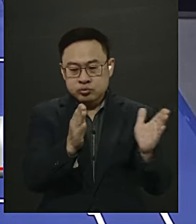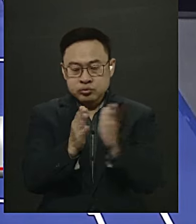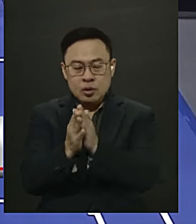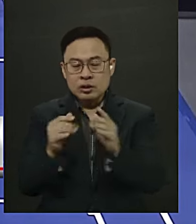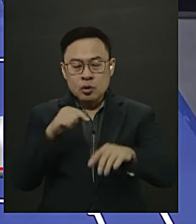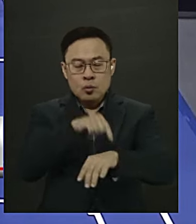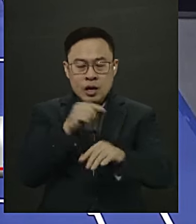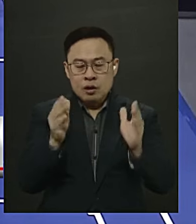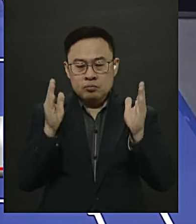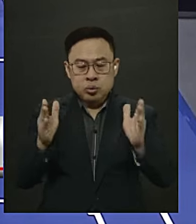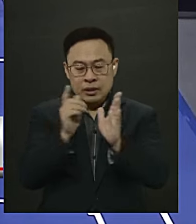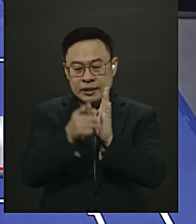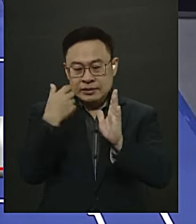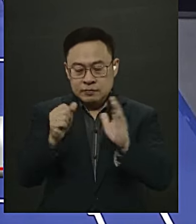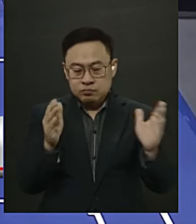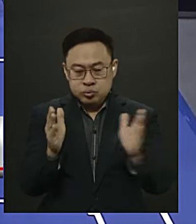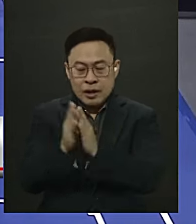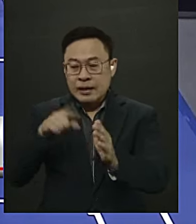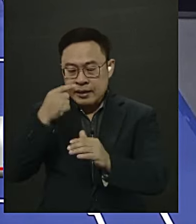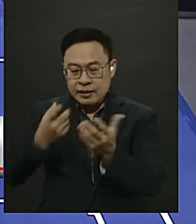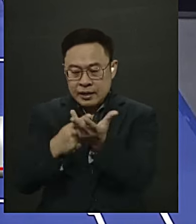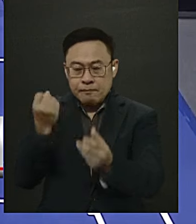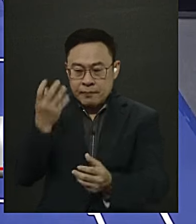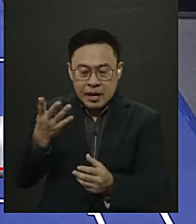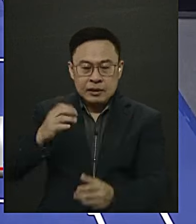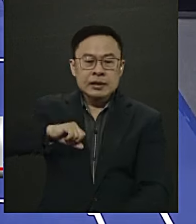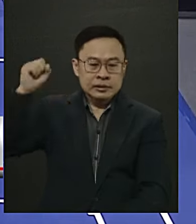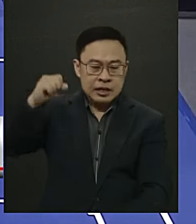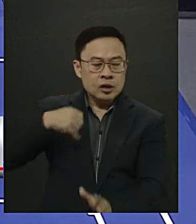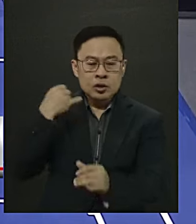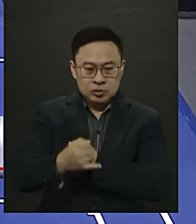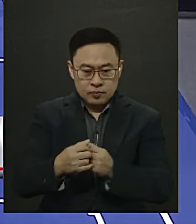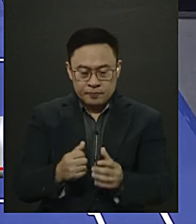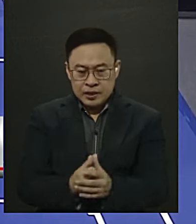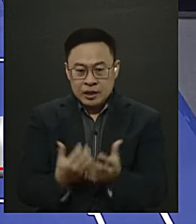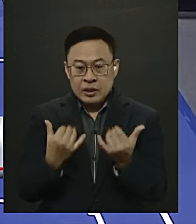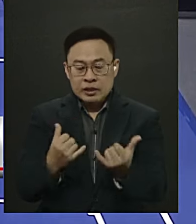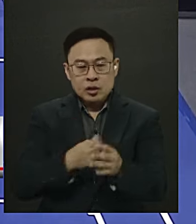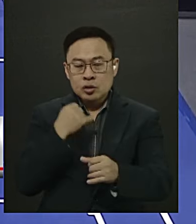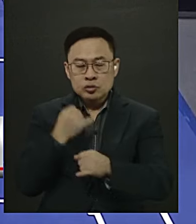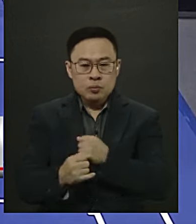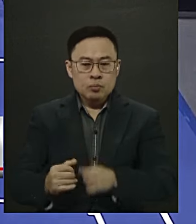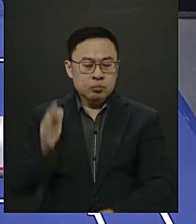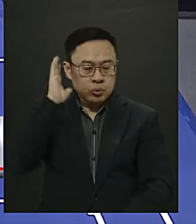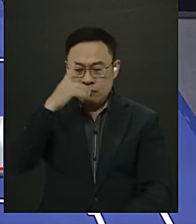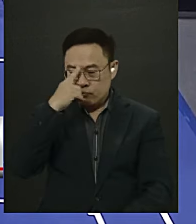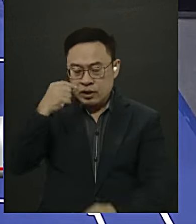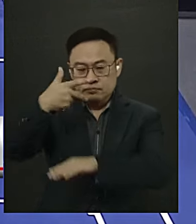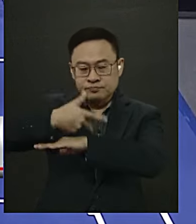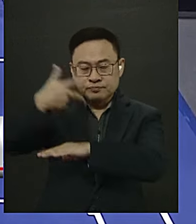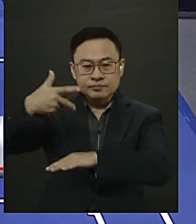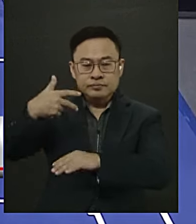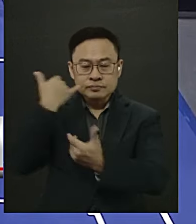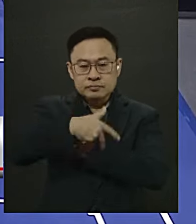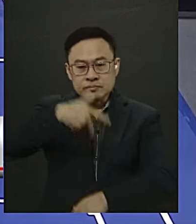เลยต้องเล่นซัตเทอร์เดทนะครับเพื่อหาผู้ชนะและผลปรากฏว่าเป็นวิกเตอร์แอ็กเซลเซนที่เบียดคว้าชัย